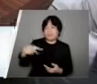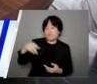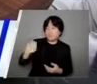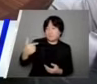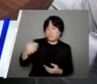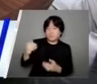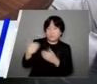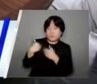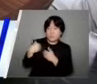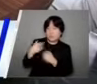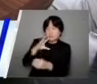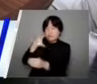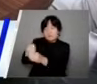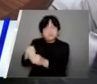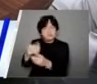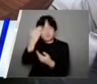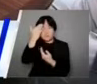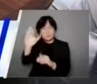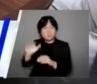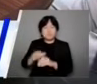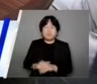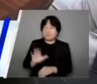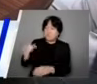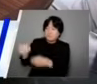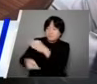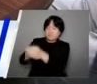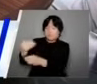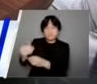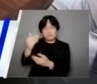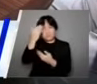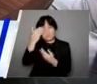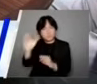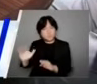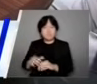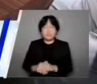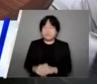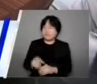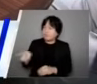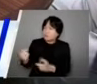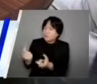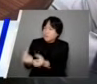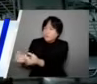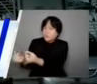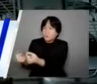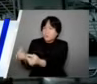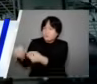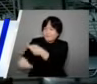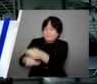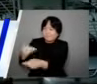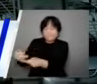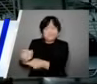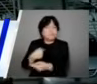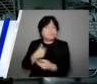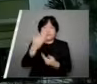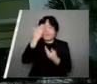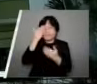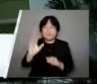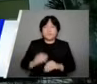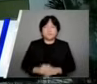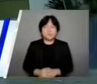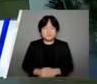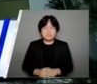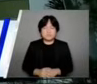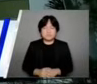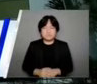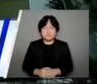akong kinalaman sa kanilang operation at sa kahit anong gawain sa loob at labas. Matapos na 3 buwan,